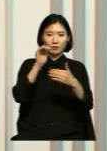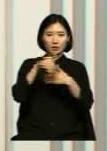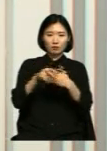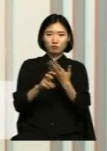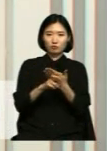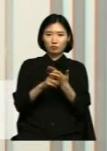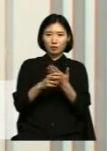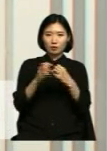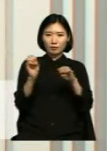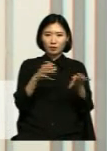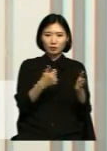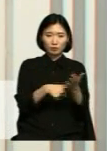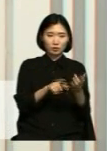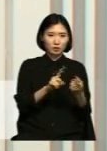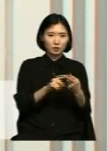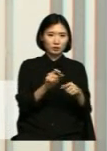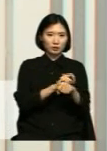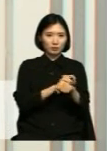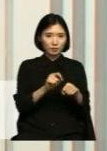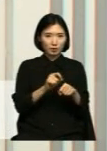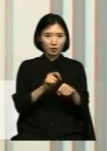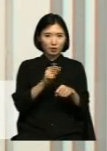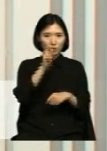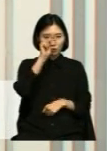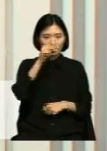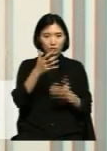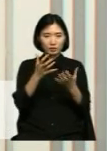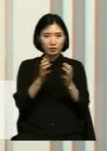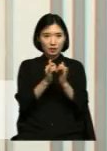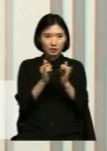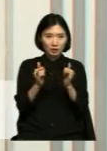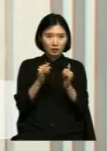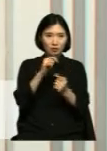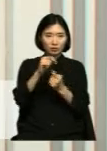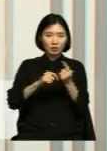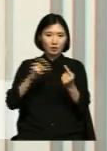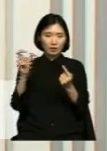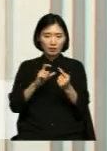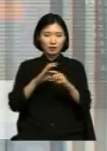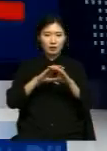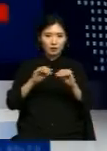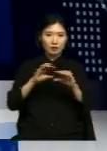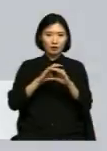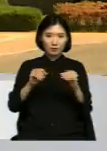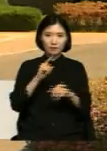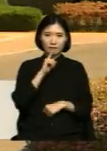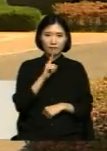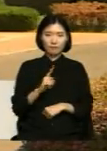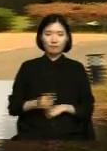파주시가 불법 폐기물에 대해 특별사법 경찰관을 운영해 강력히 대처하겠다고 밝혔습니다.